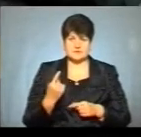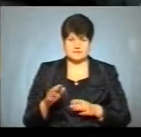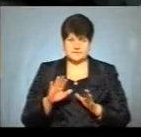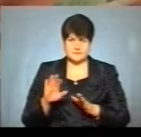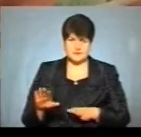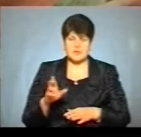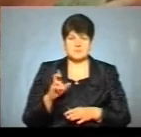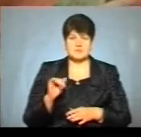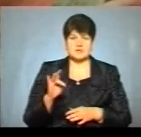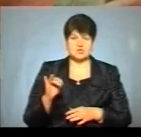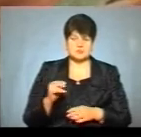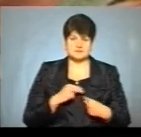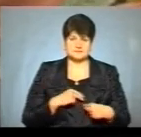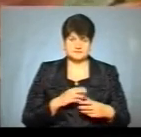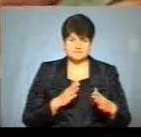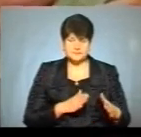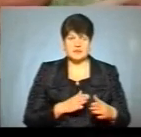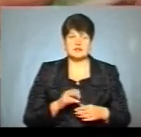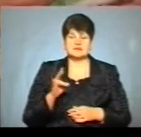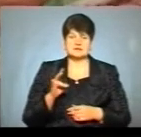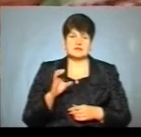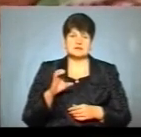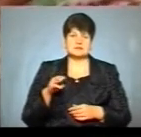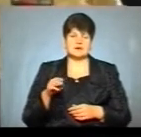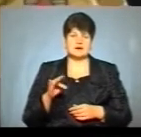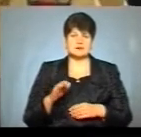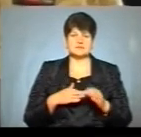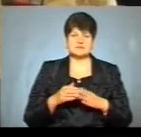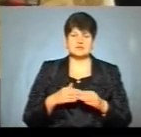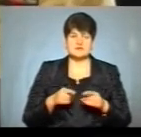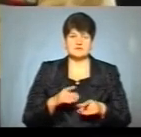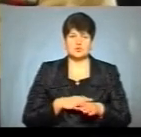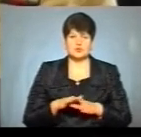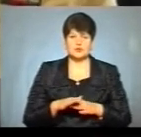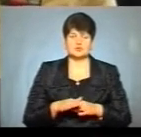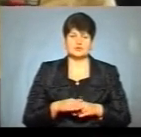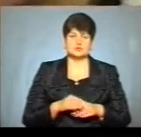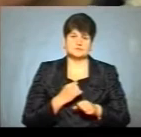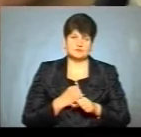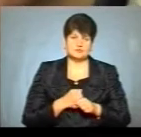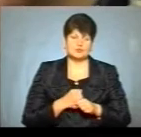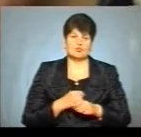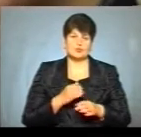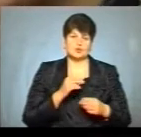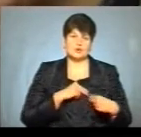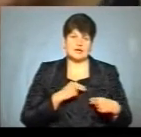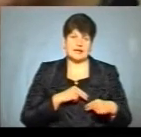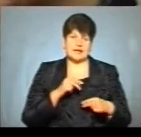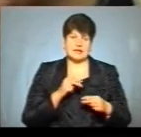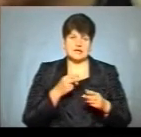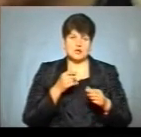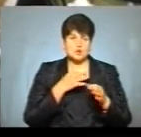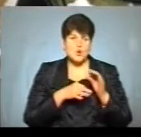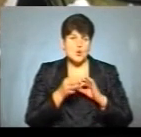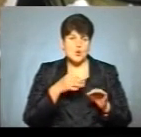труда. Наталя Старик, фахівець Тернопільського міськрайонного центру зайнятості, виконує функції кар'єрного радника. Каже, пошук роботи за допомогою